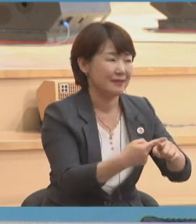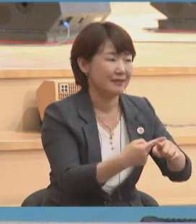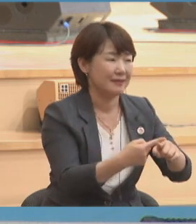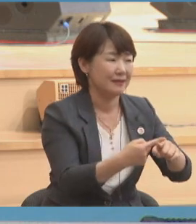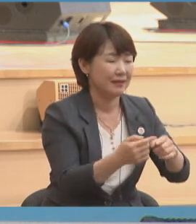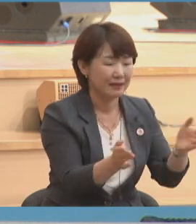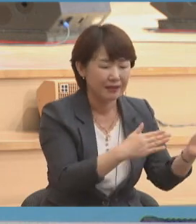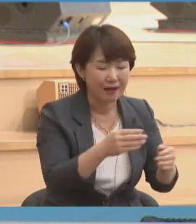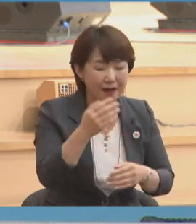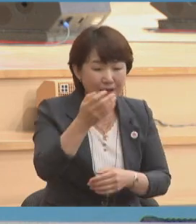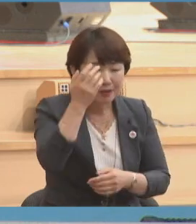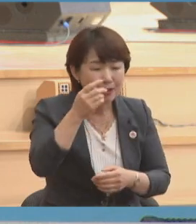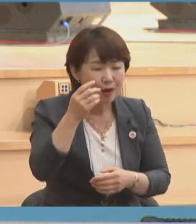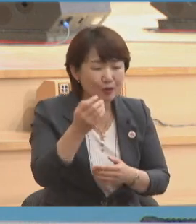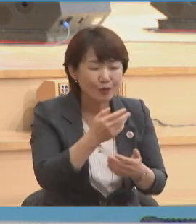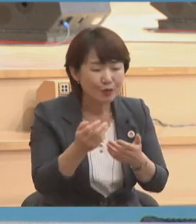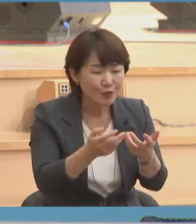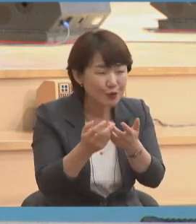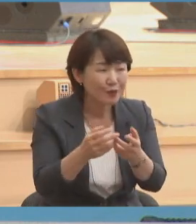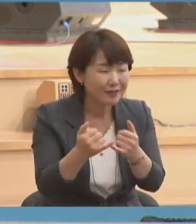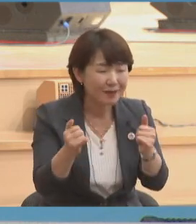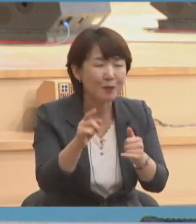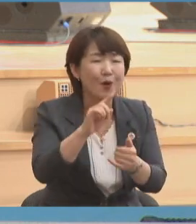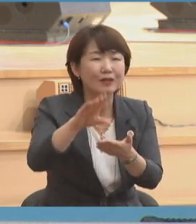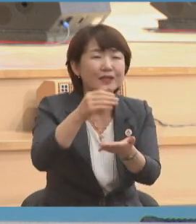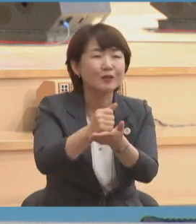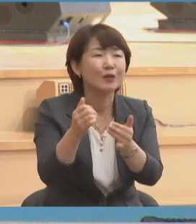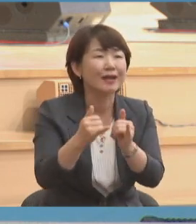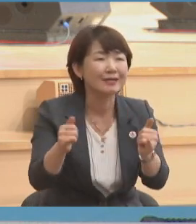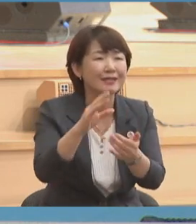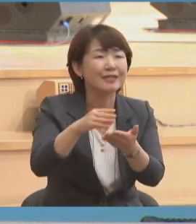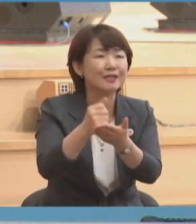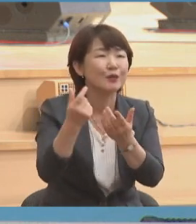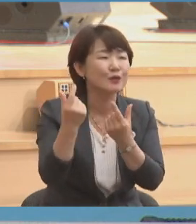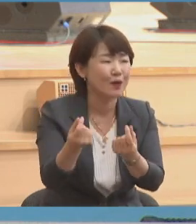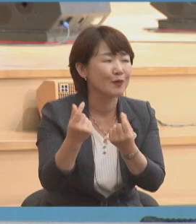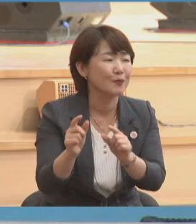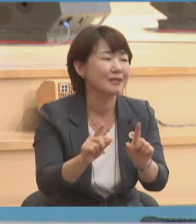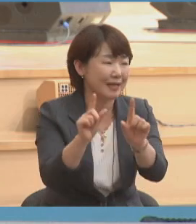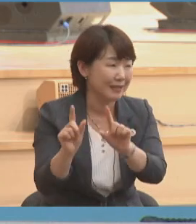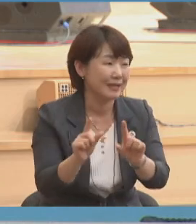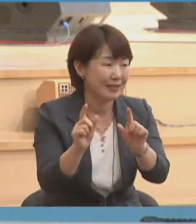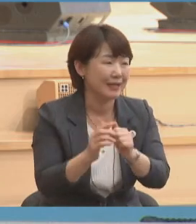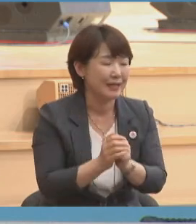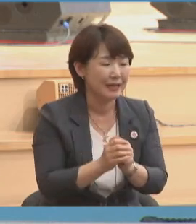성령 충만한 사람 그리스도인같이, 그리스도처럼 산다.